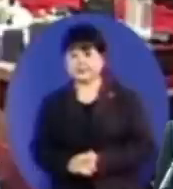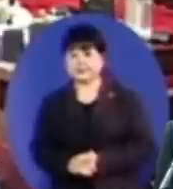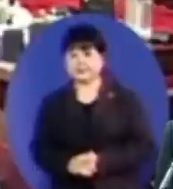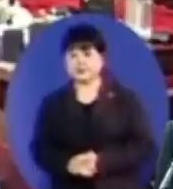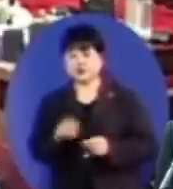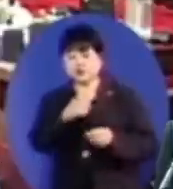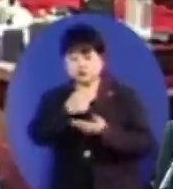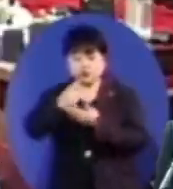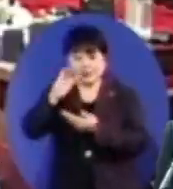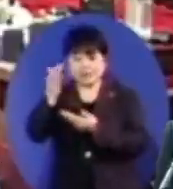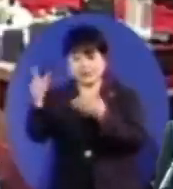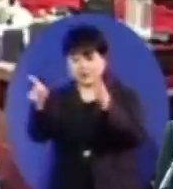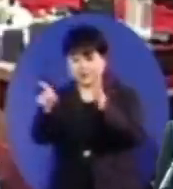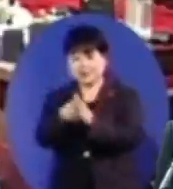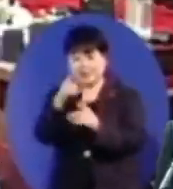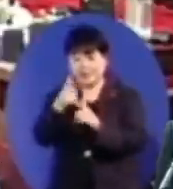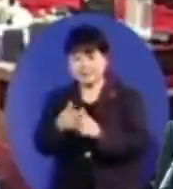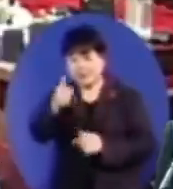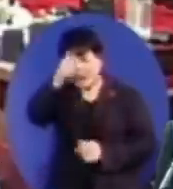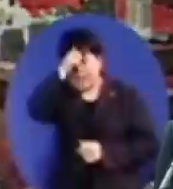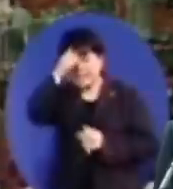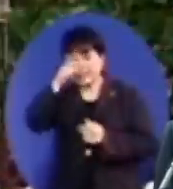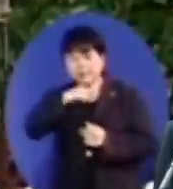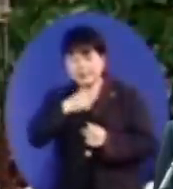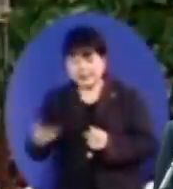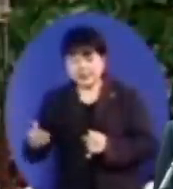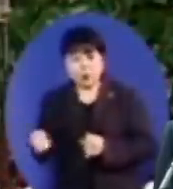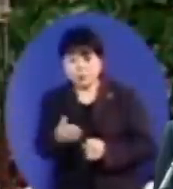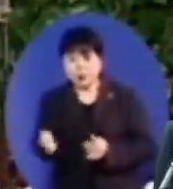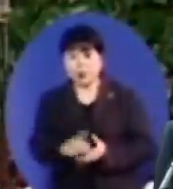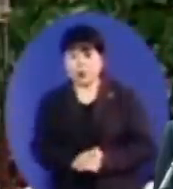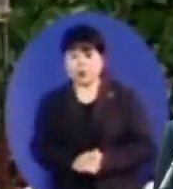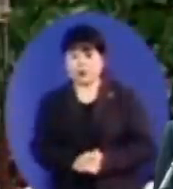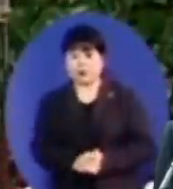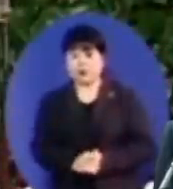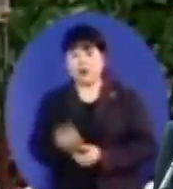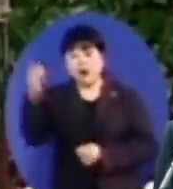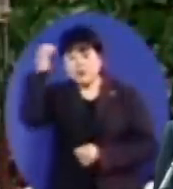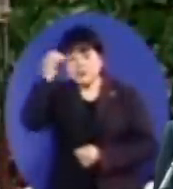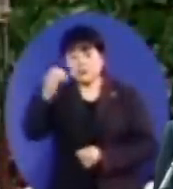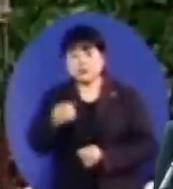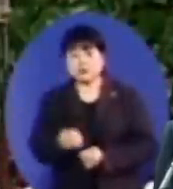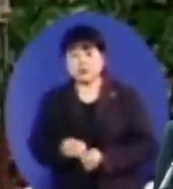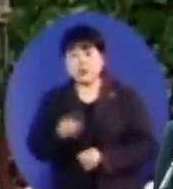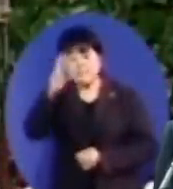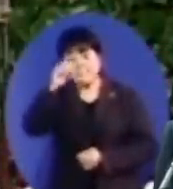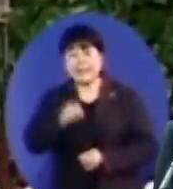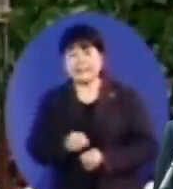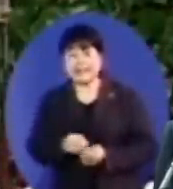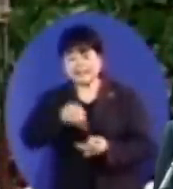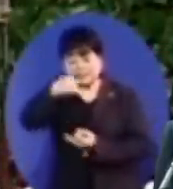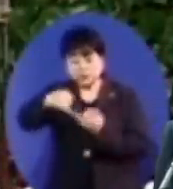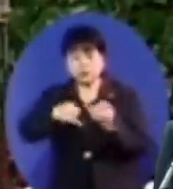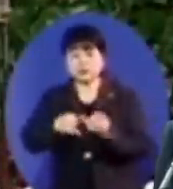구주가 될 수 있는 것입니다. 예수님은 아담의 혈통을 통하지 않고 성령으로 처녀 마리아에게